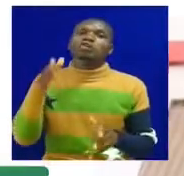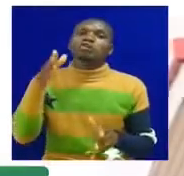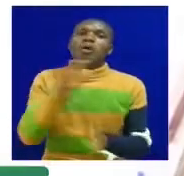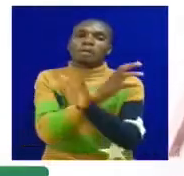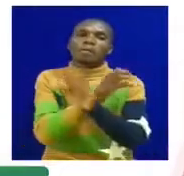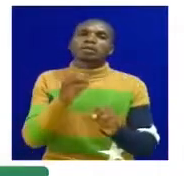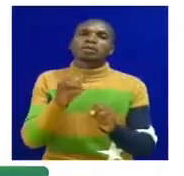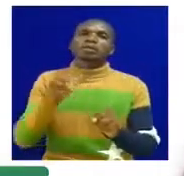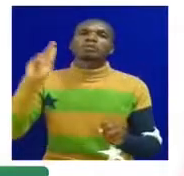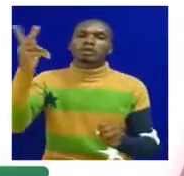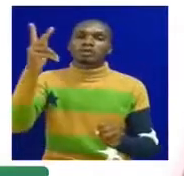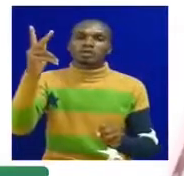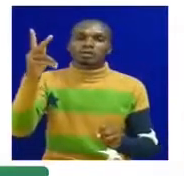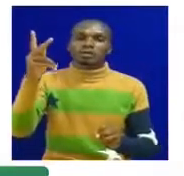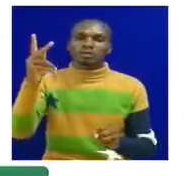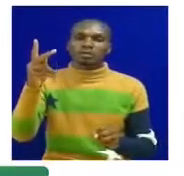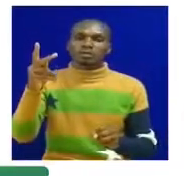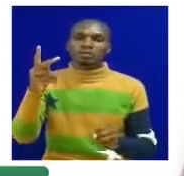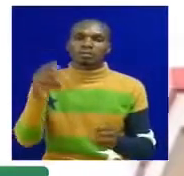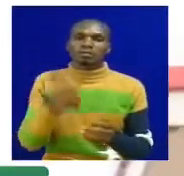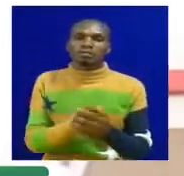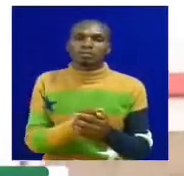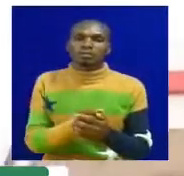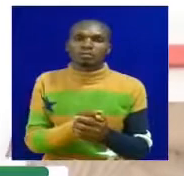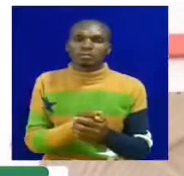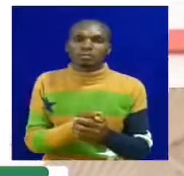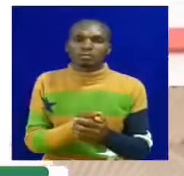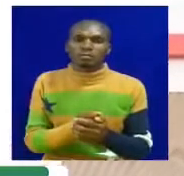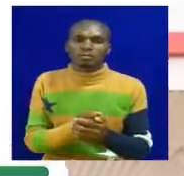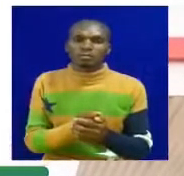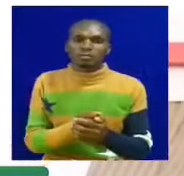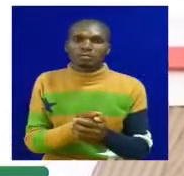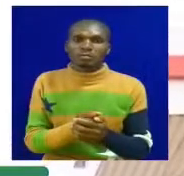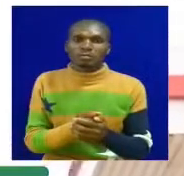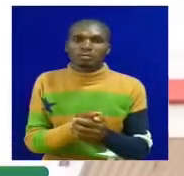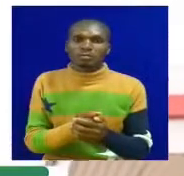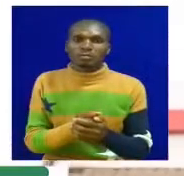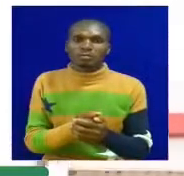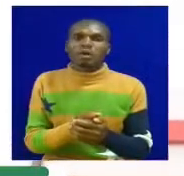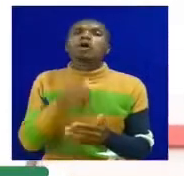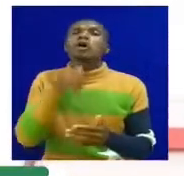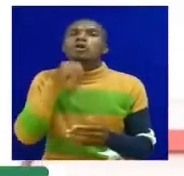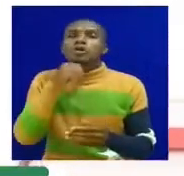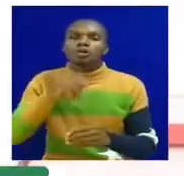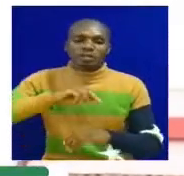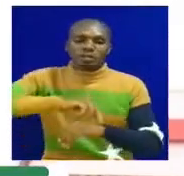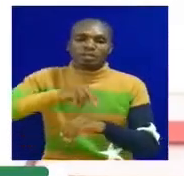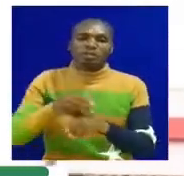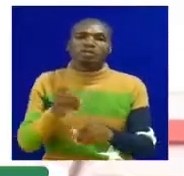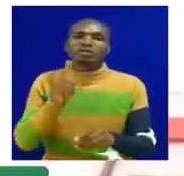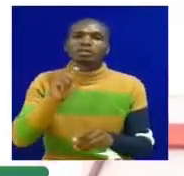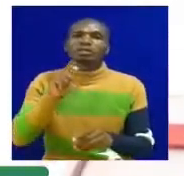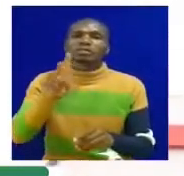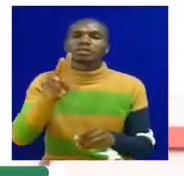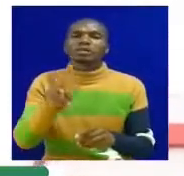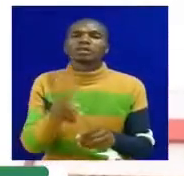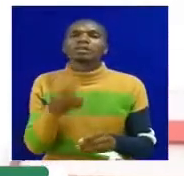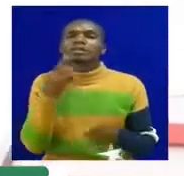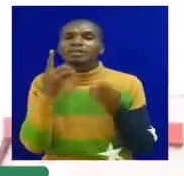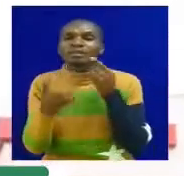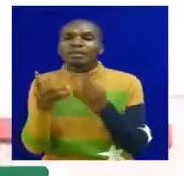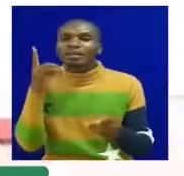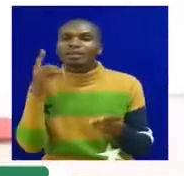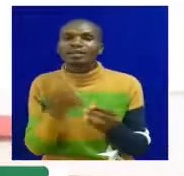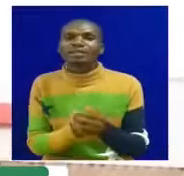Kenya. Wewe si rais wa Kikuyu. Na ukiongea kwa National TV, ongea kwa lugha